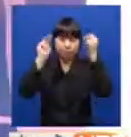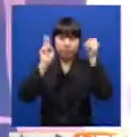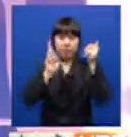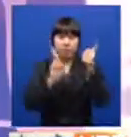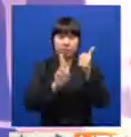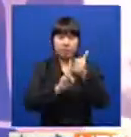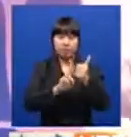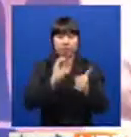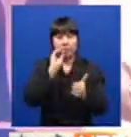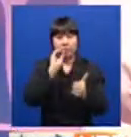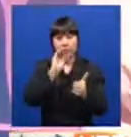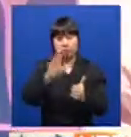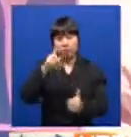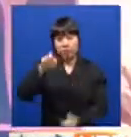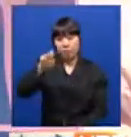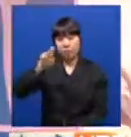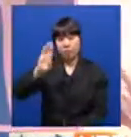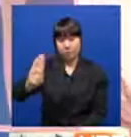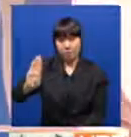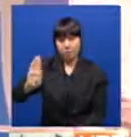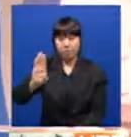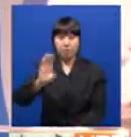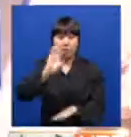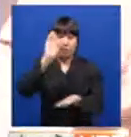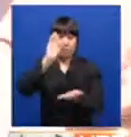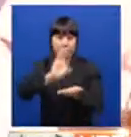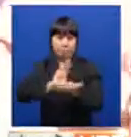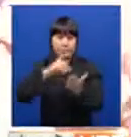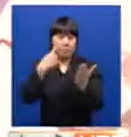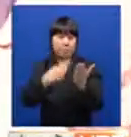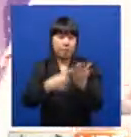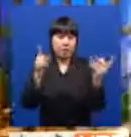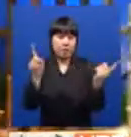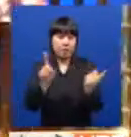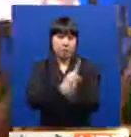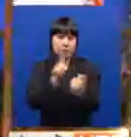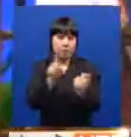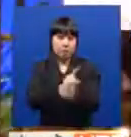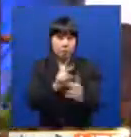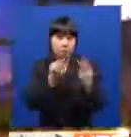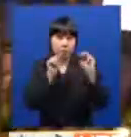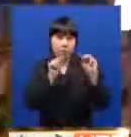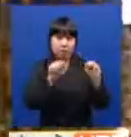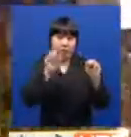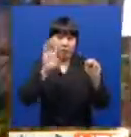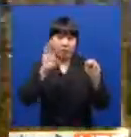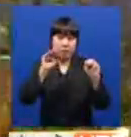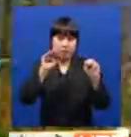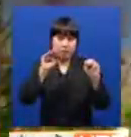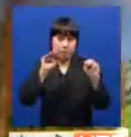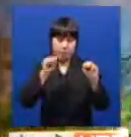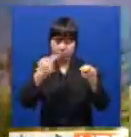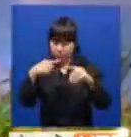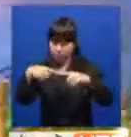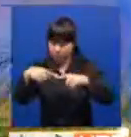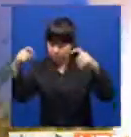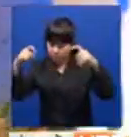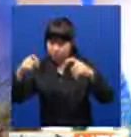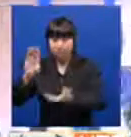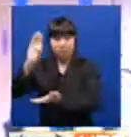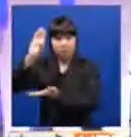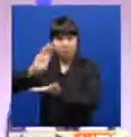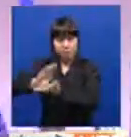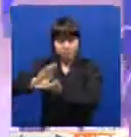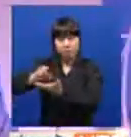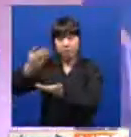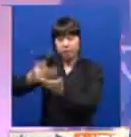ีนะคะยังกลาวถพระราชบัหัดหรอวาพระบอกองทุประการสังคมในมาตร 40ที่จะซ้ำซ้อนกับพระบอกองท